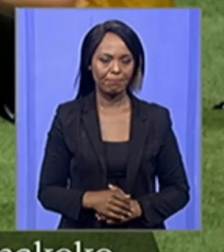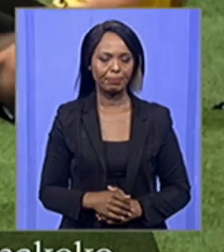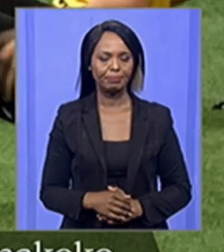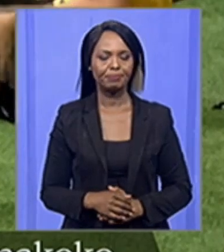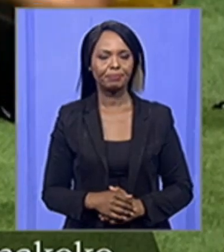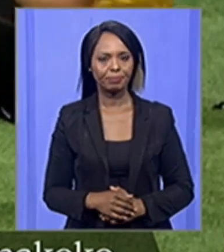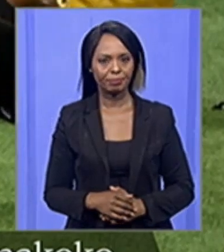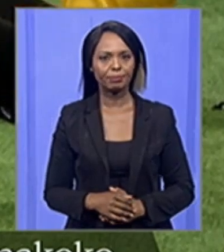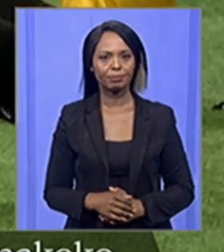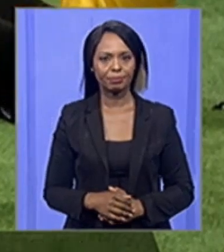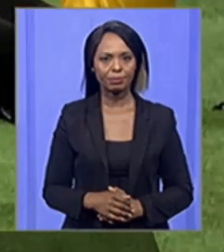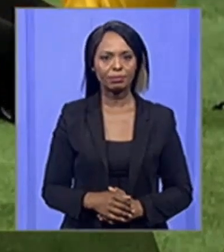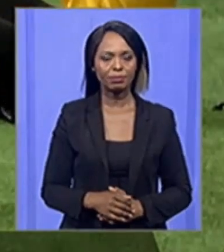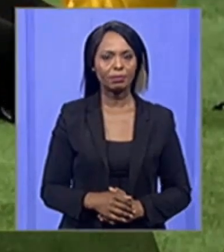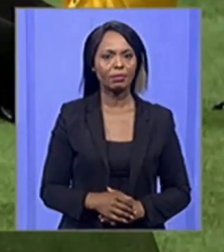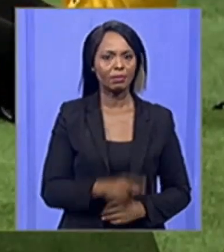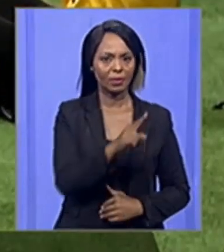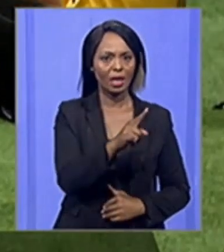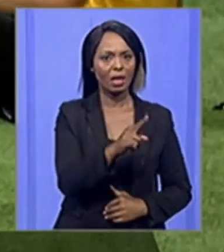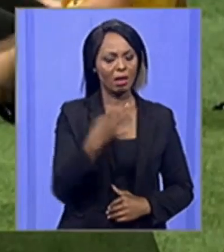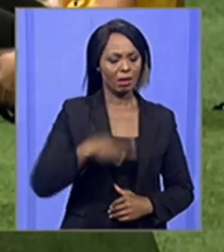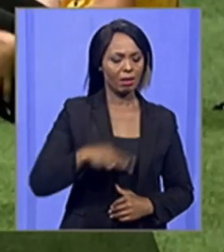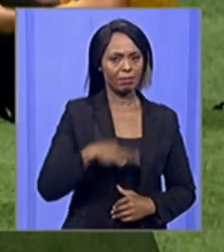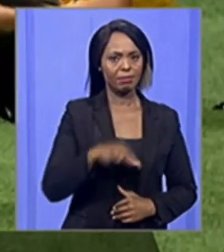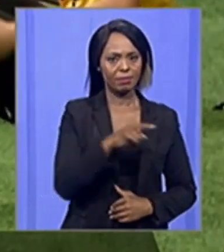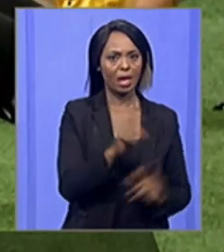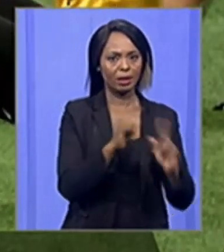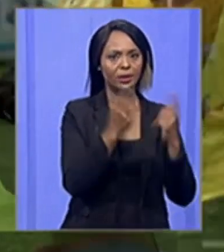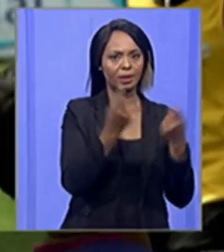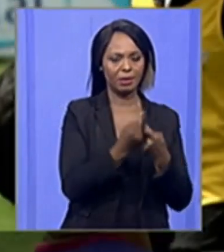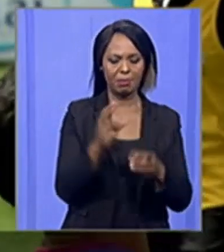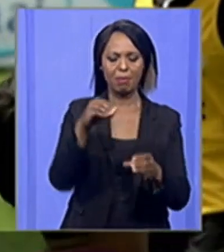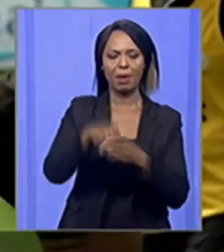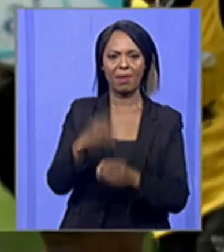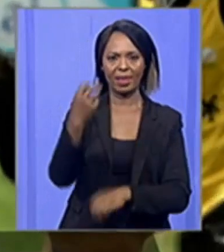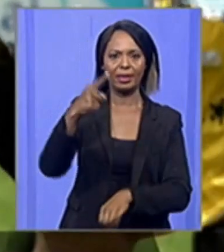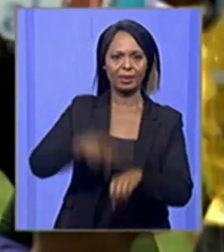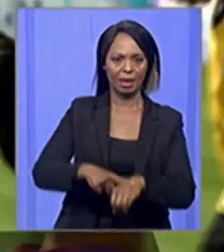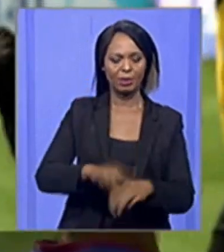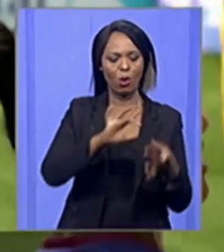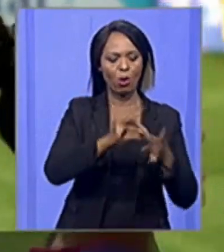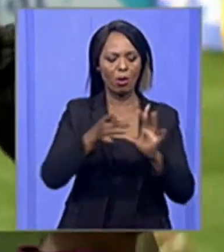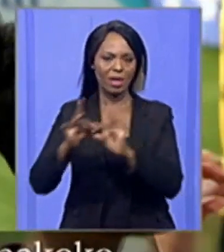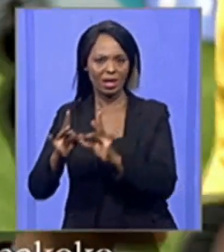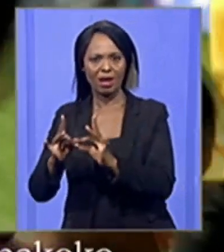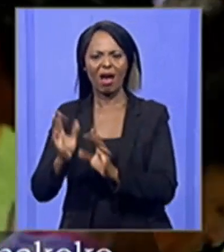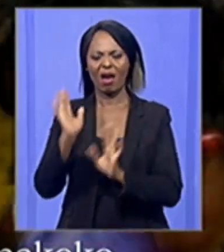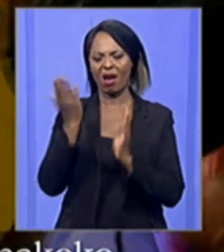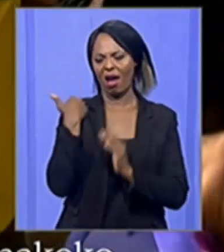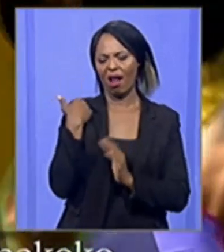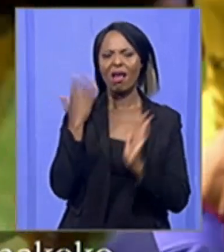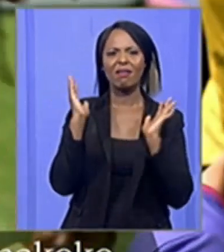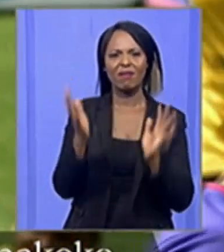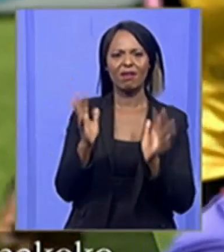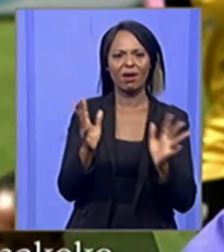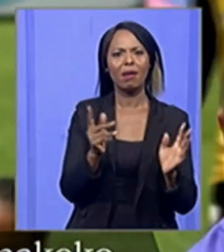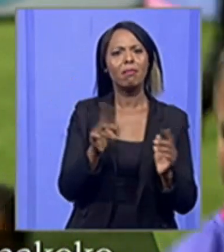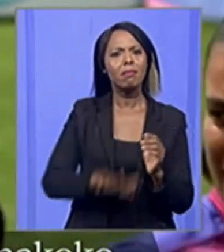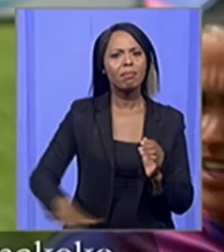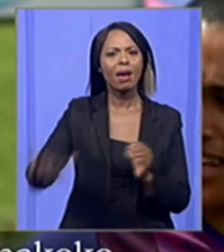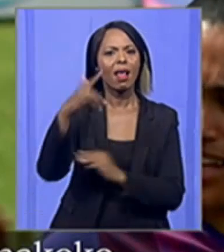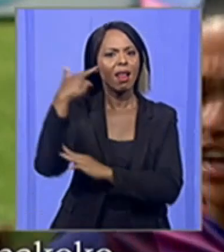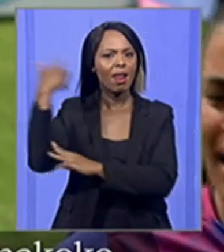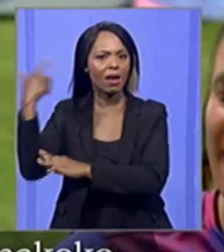Banyana ba nyaka go ba karolo ya phadišano ya di-Olimpiki le ga Laboraro. Ba bile karolo ya phadišano yeo ile go ya sorela ka London